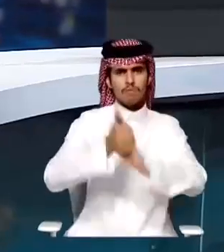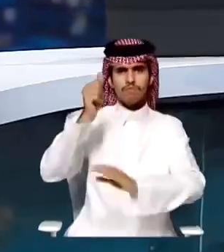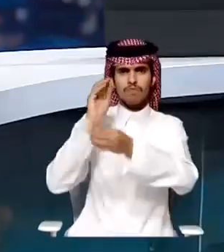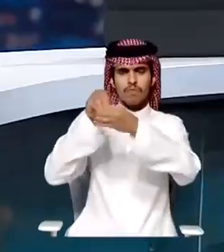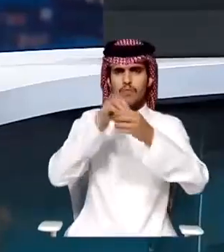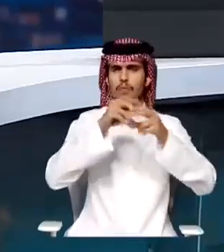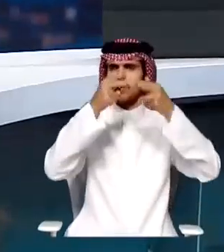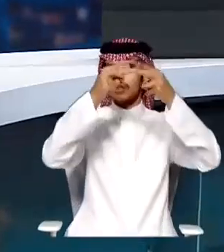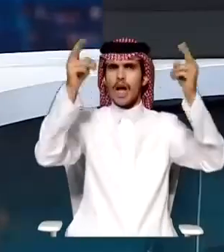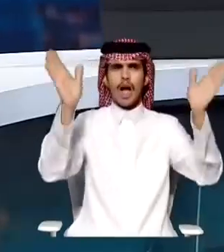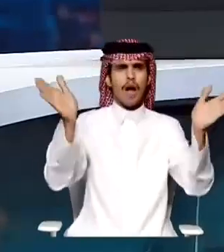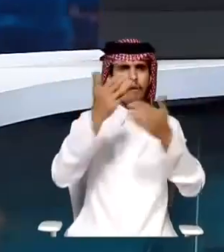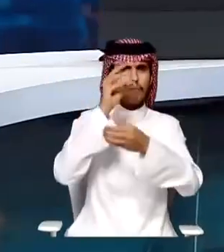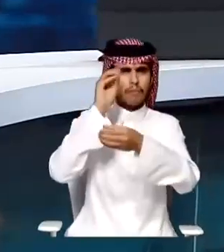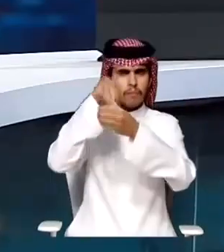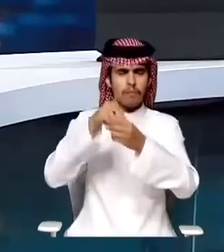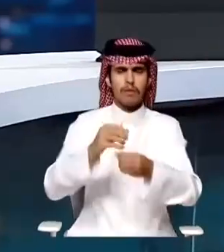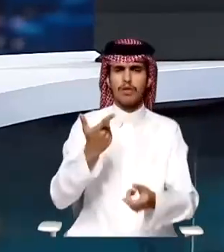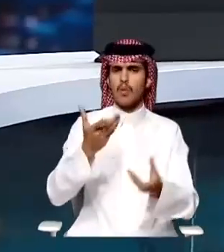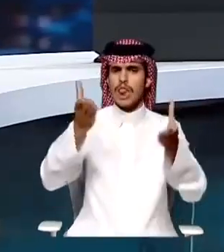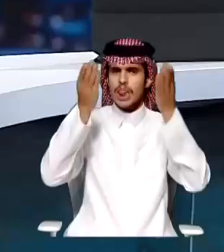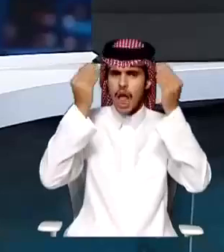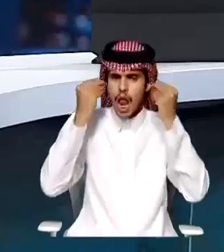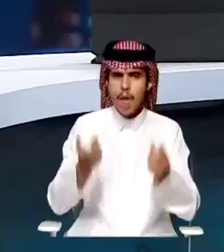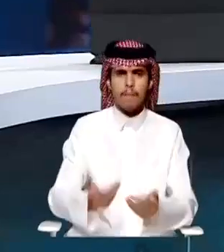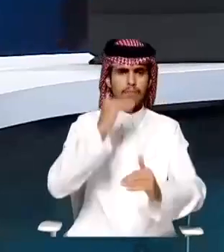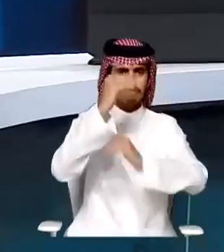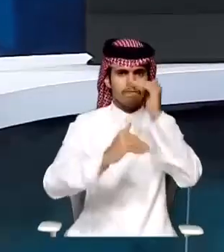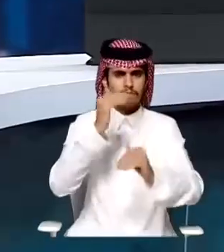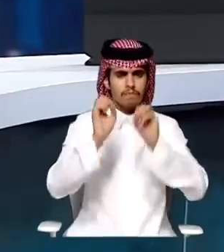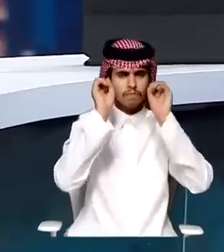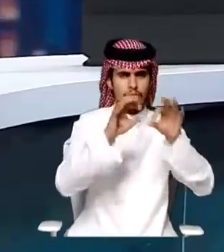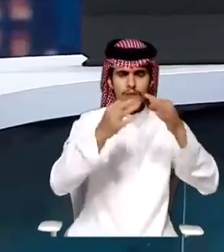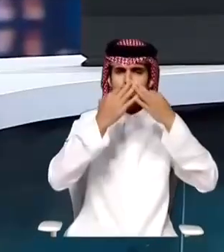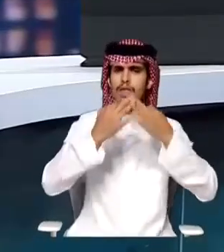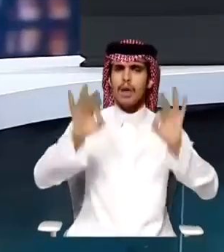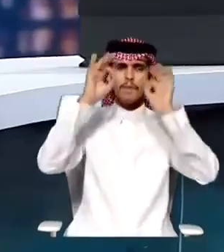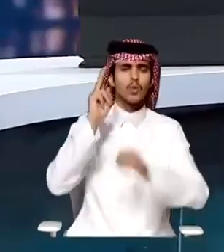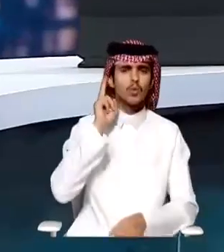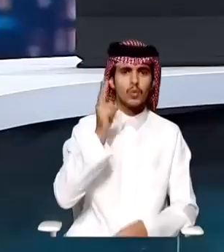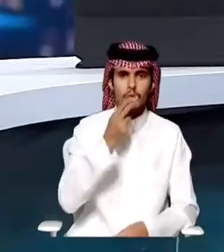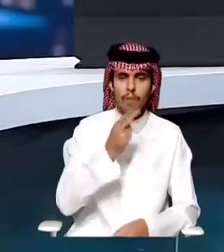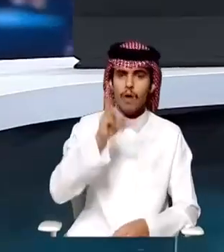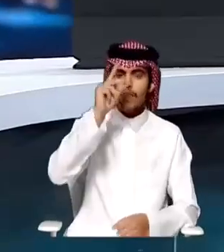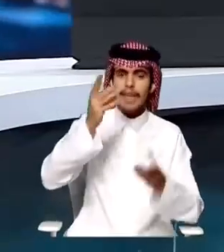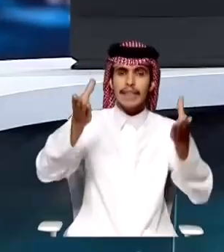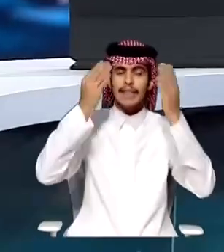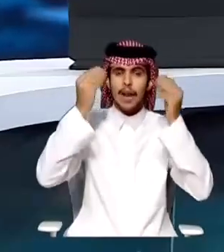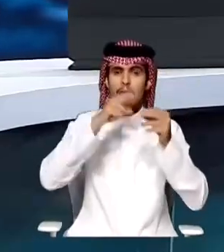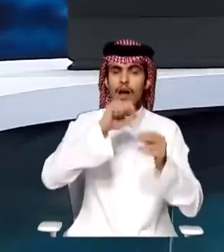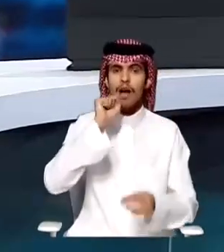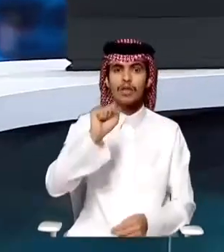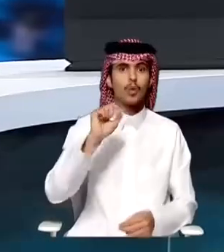الجهات مثلا جهات التعليم تحسينهم وتطويرهم لتعليم فئه الصوم كذلك ايضا تعليم وزاره